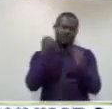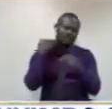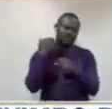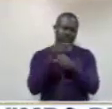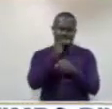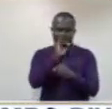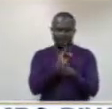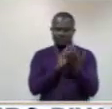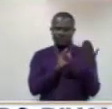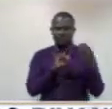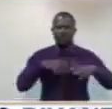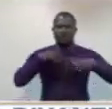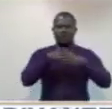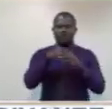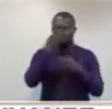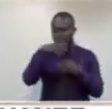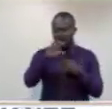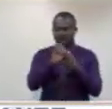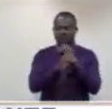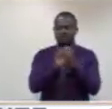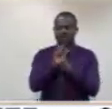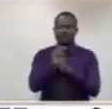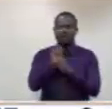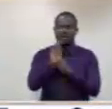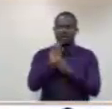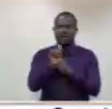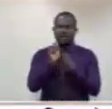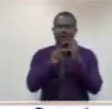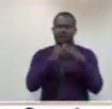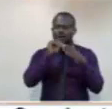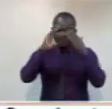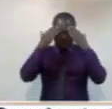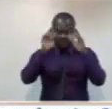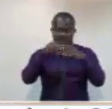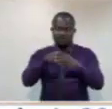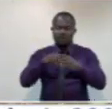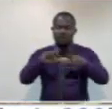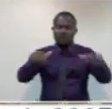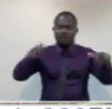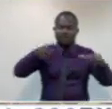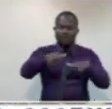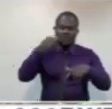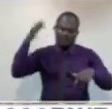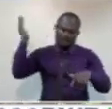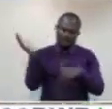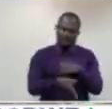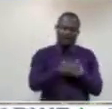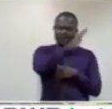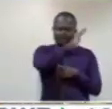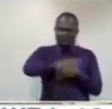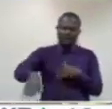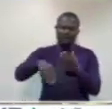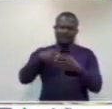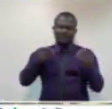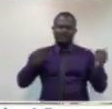yakorewe abatutsi batuye mu karere ka Muhanga mu murenge wa Nyamabuye abantu bataramenyekana bagiye mu murima wabo batema insina ndetse